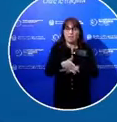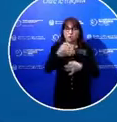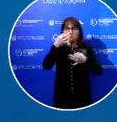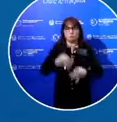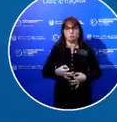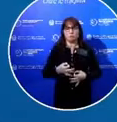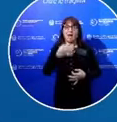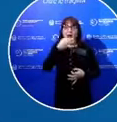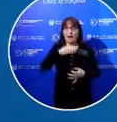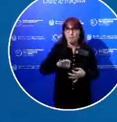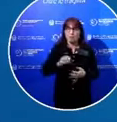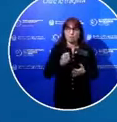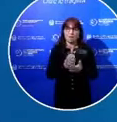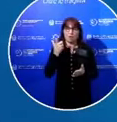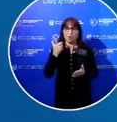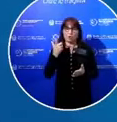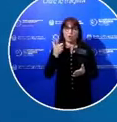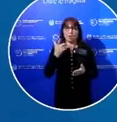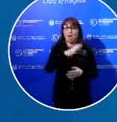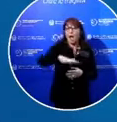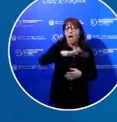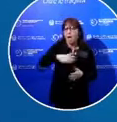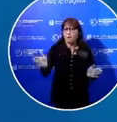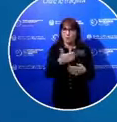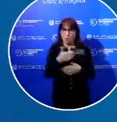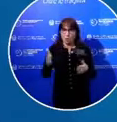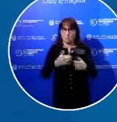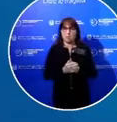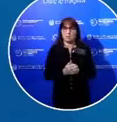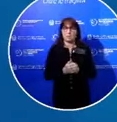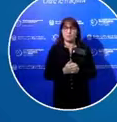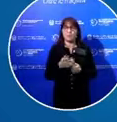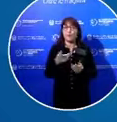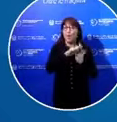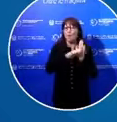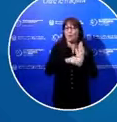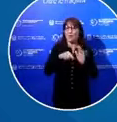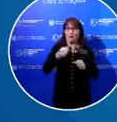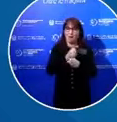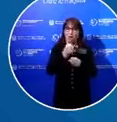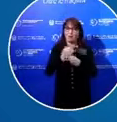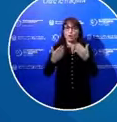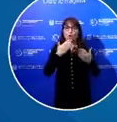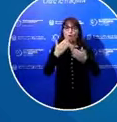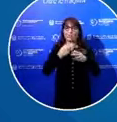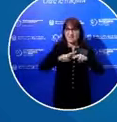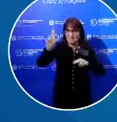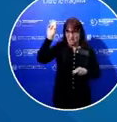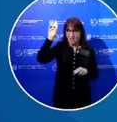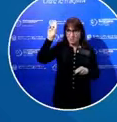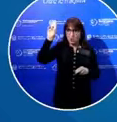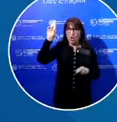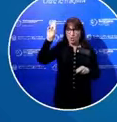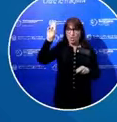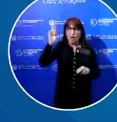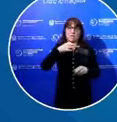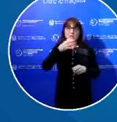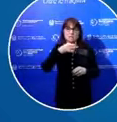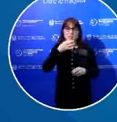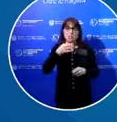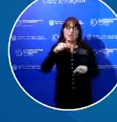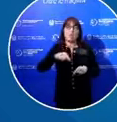la capacità necessarie nei vari ambiti. Il vasto programma dei lavori della Conferenza nazionale è indicativo della